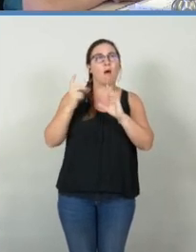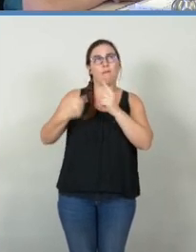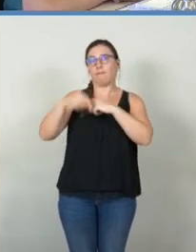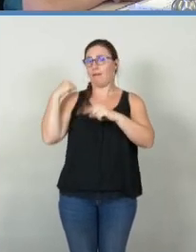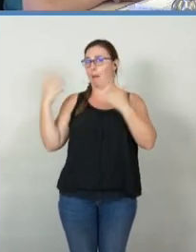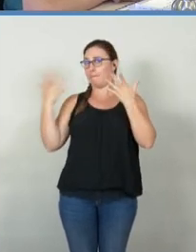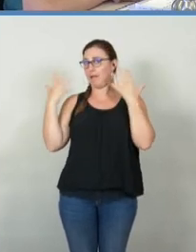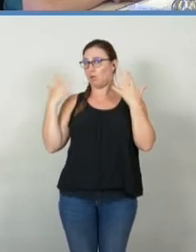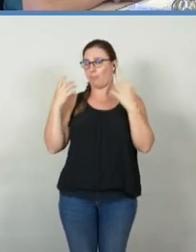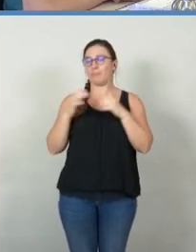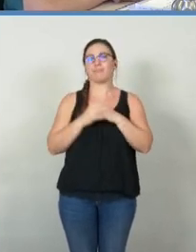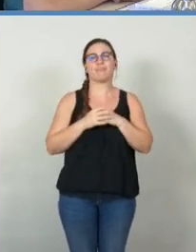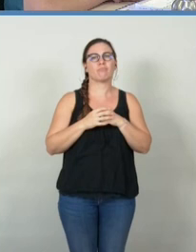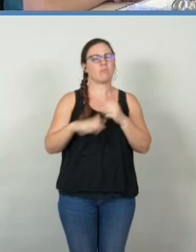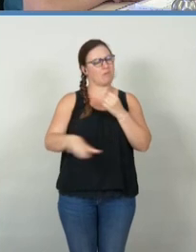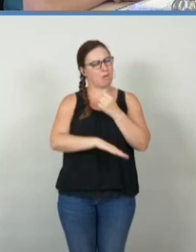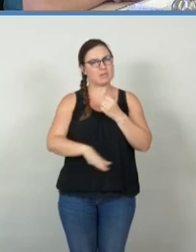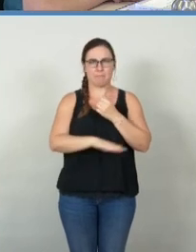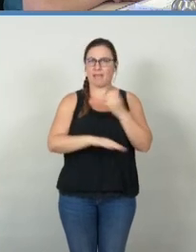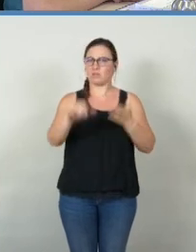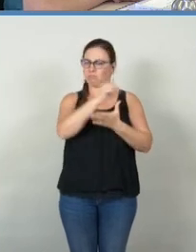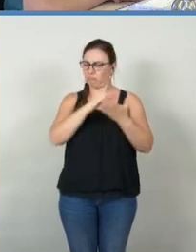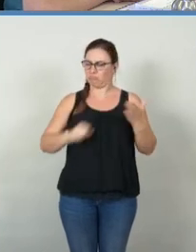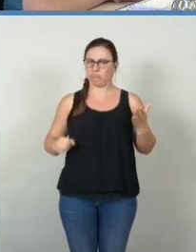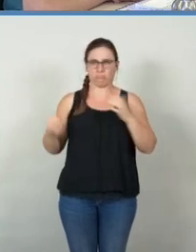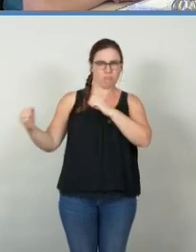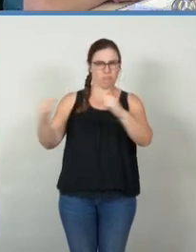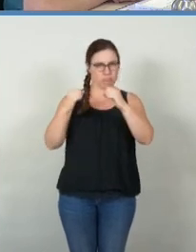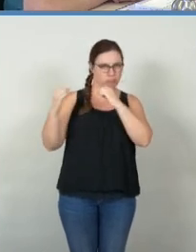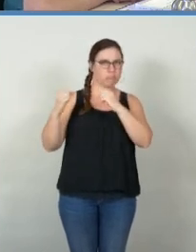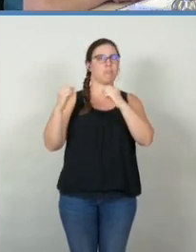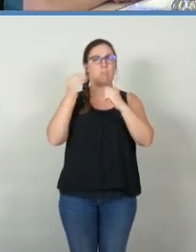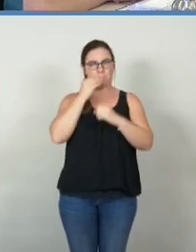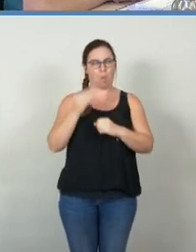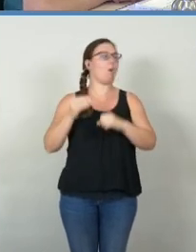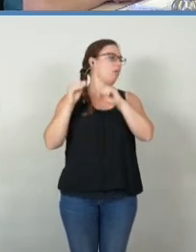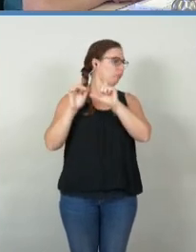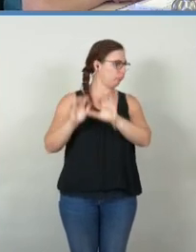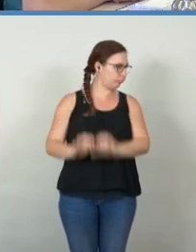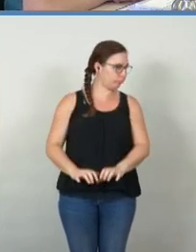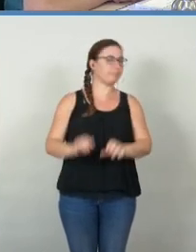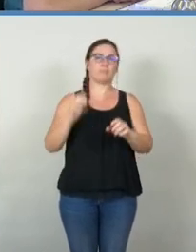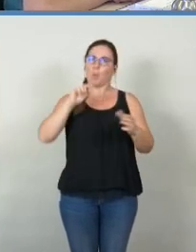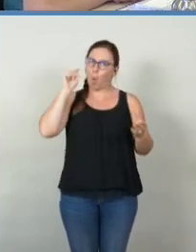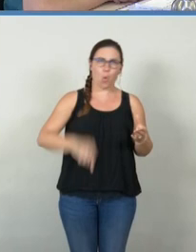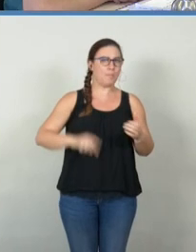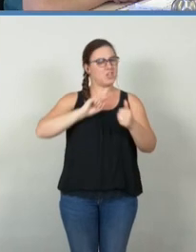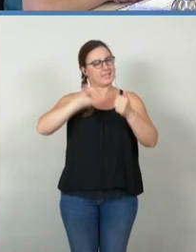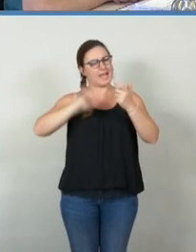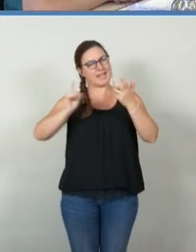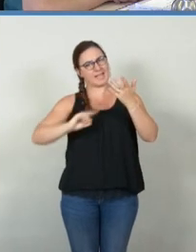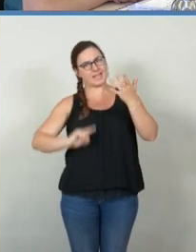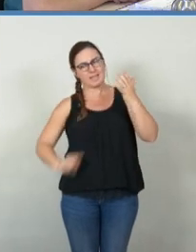il s'agit là bien sûr d'un socle qu'ils ont défini par eux-mêmes comme indispensable pour